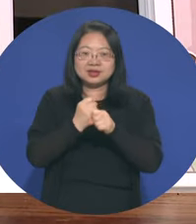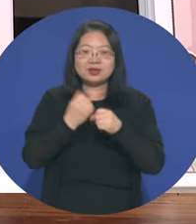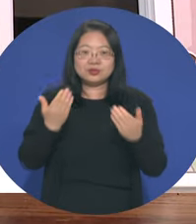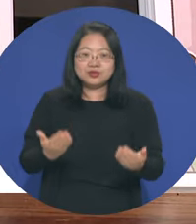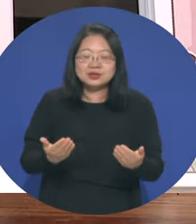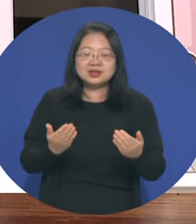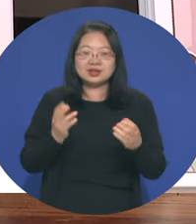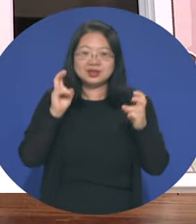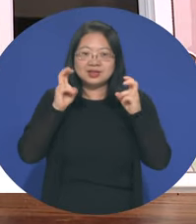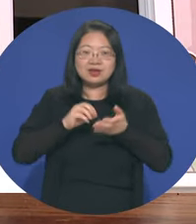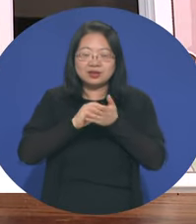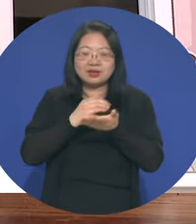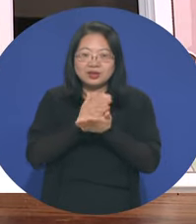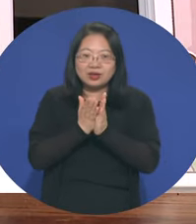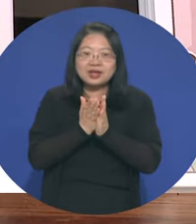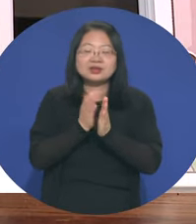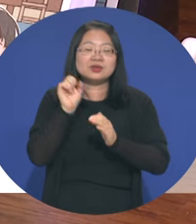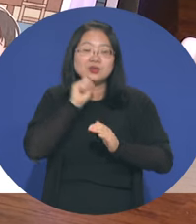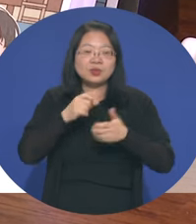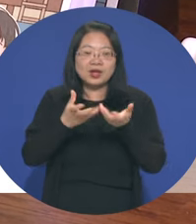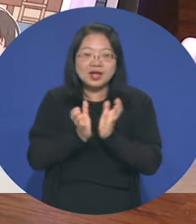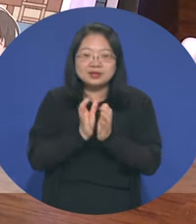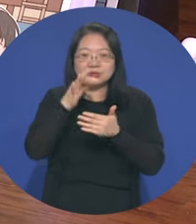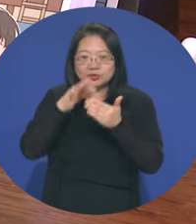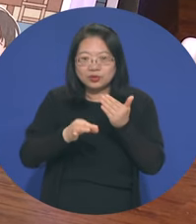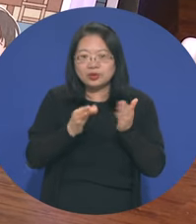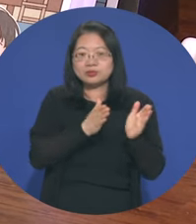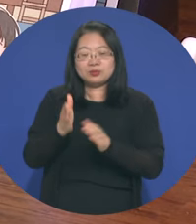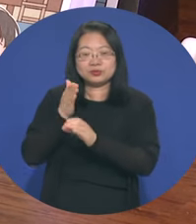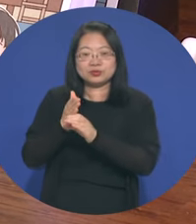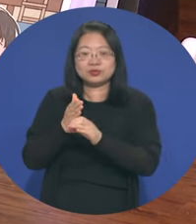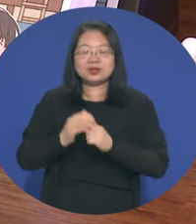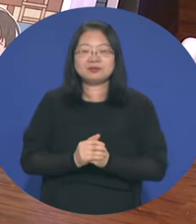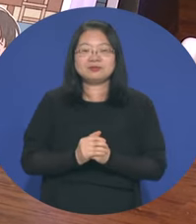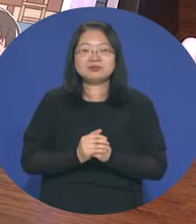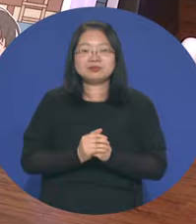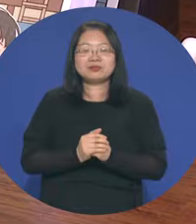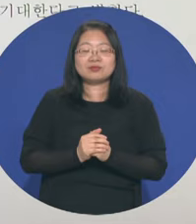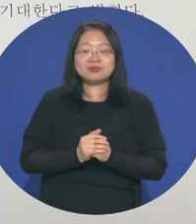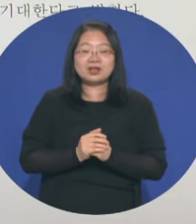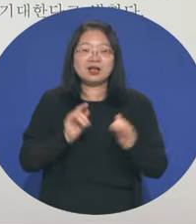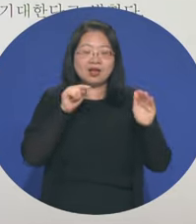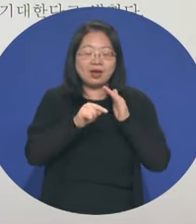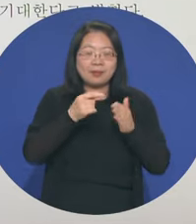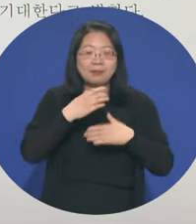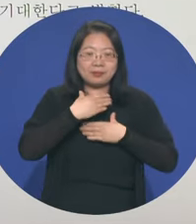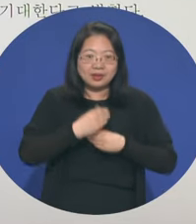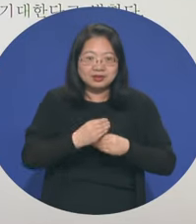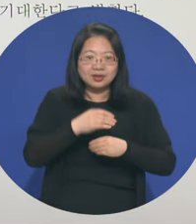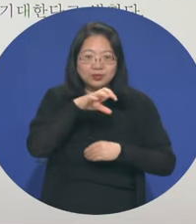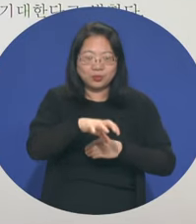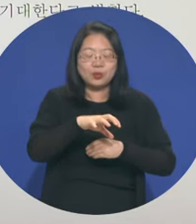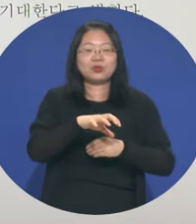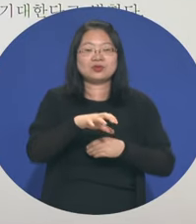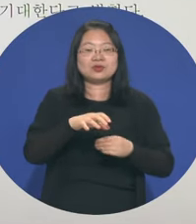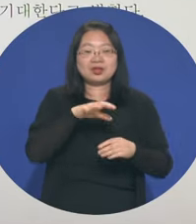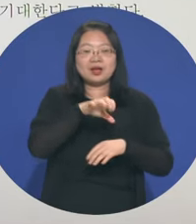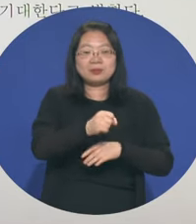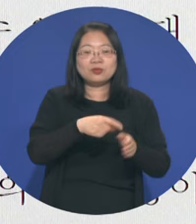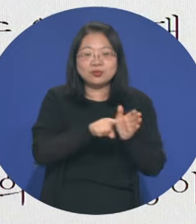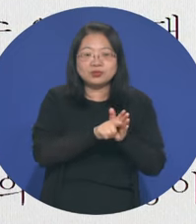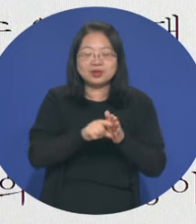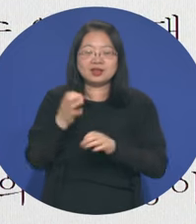창작 휴식 취창업 동아리 등의 프로그램을 운영할 예정입니다이는 접근성이 좋은 활동 공간을 확보하기 위한